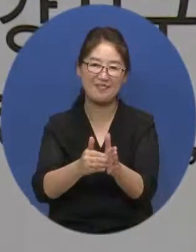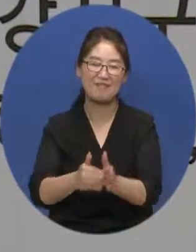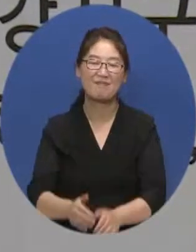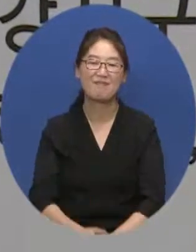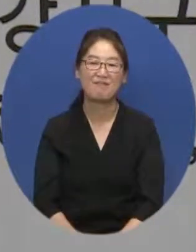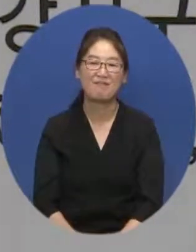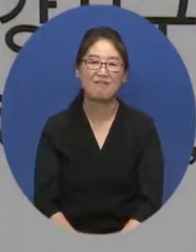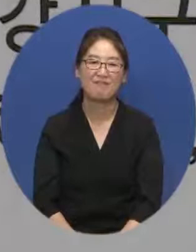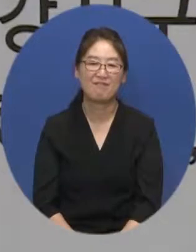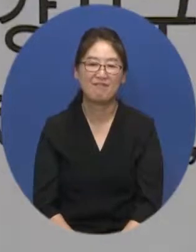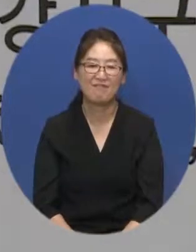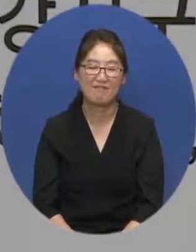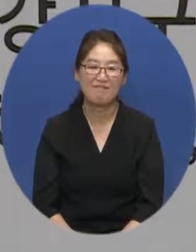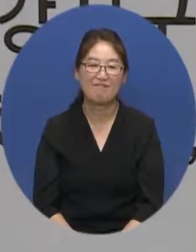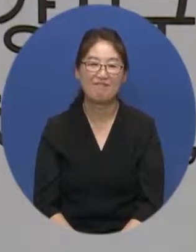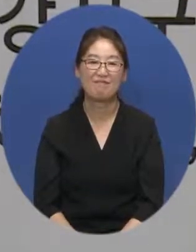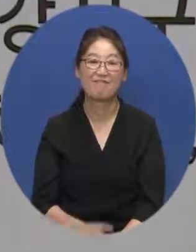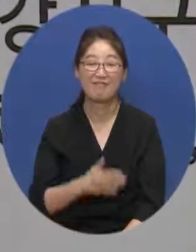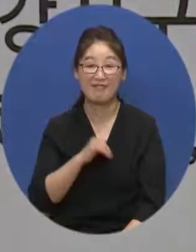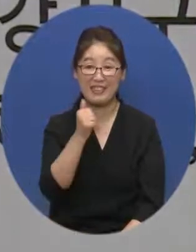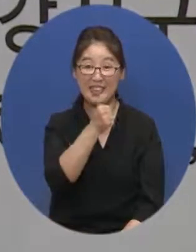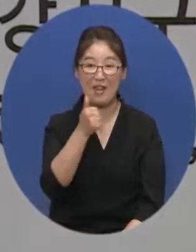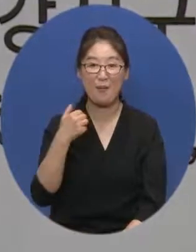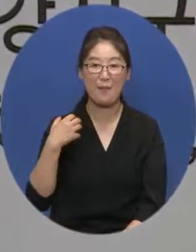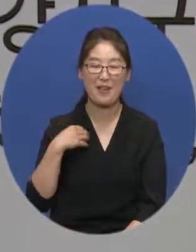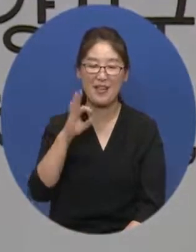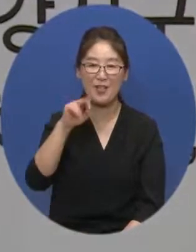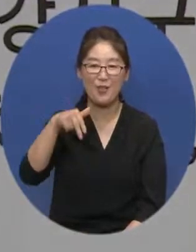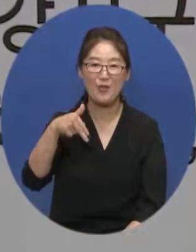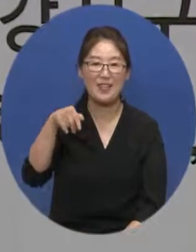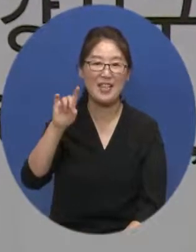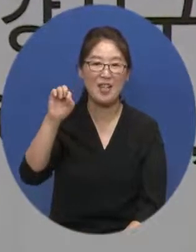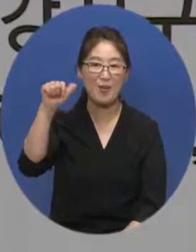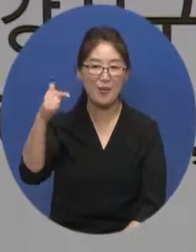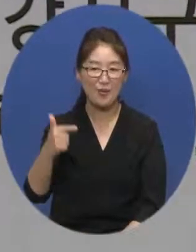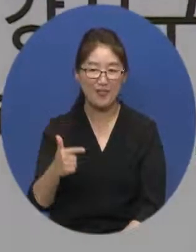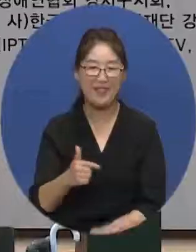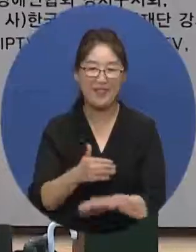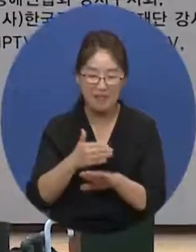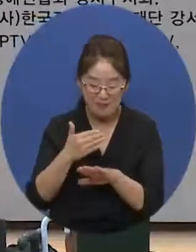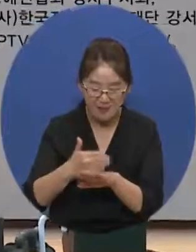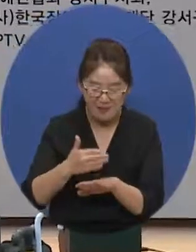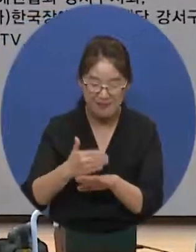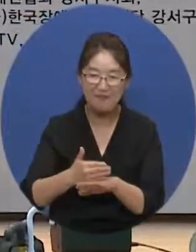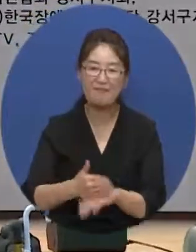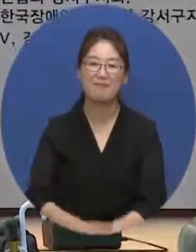하겠습니다. 지금까지 진행의 윤재은이었습니다. 감사합니다.